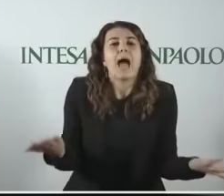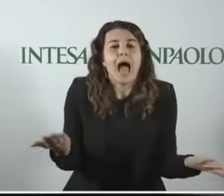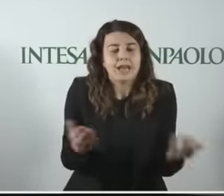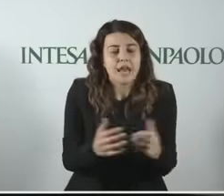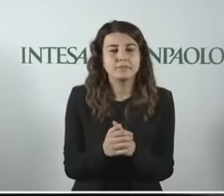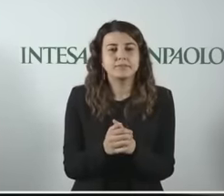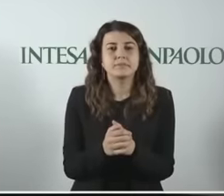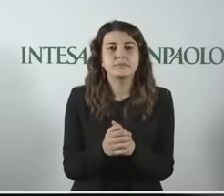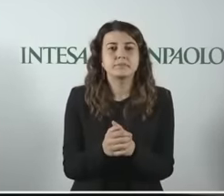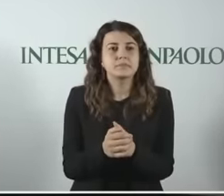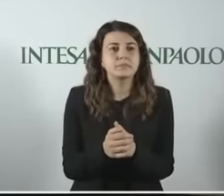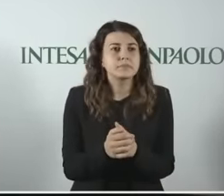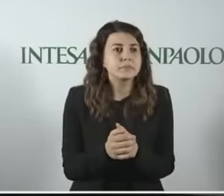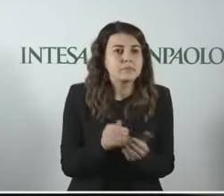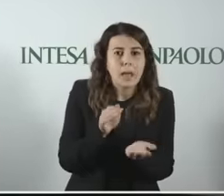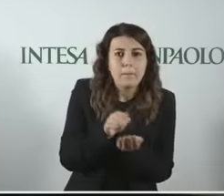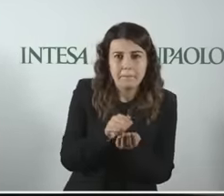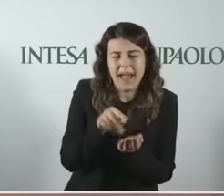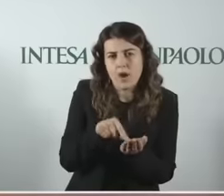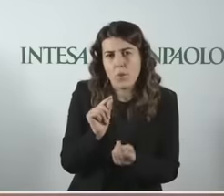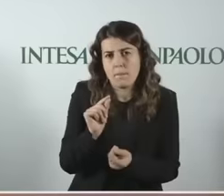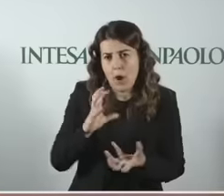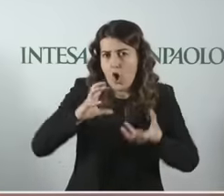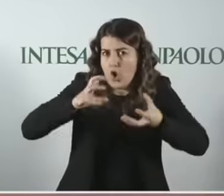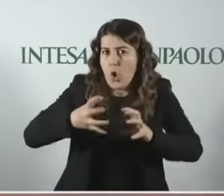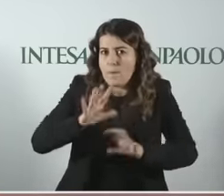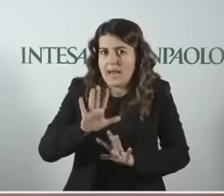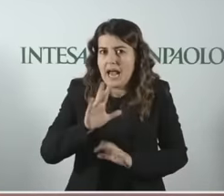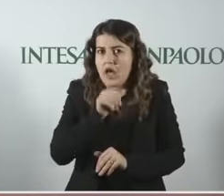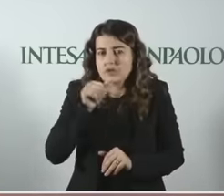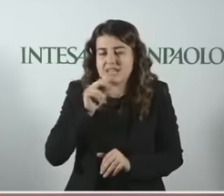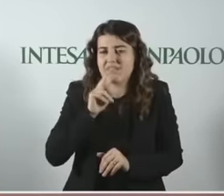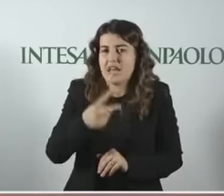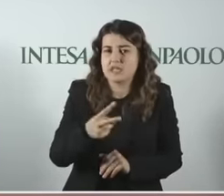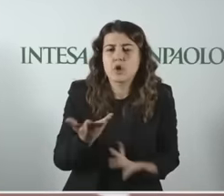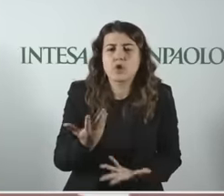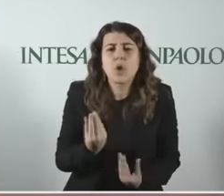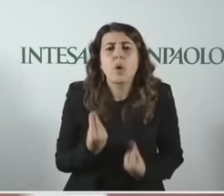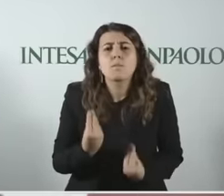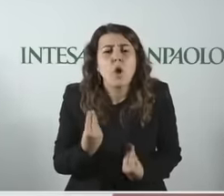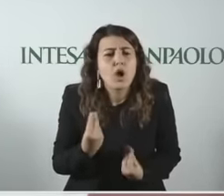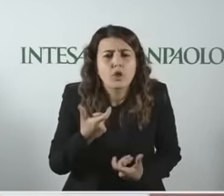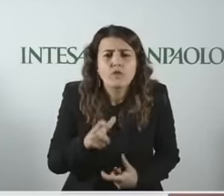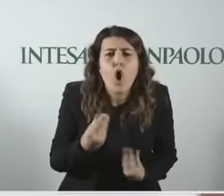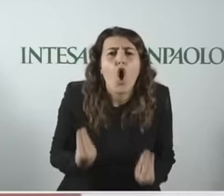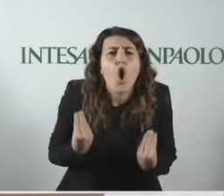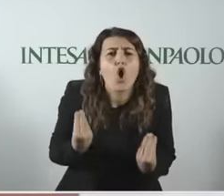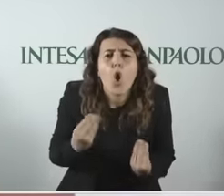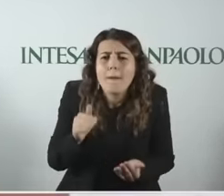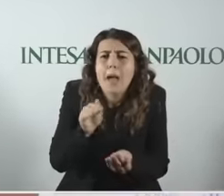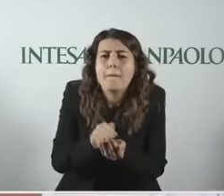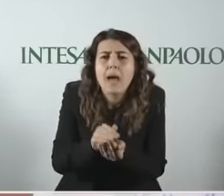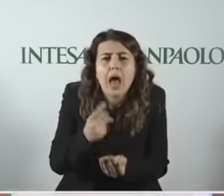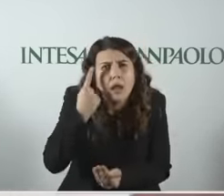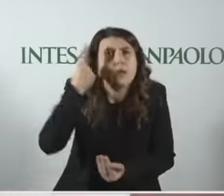una parte di questa domanda a cui in realtà sarà molto difficile rispondere e cioè come è stato possibile che ci arrivassero